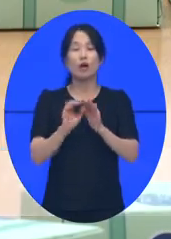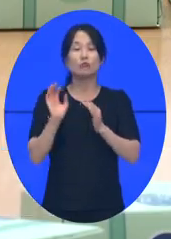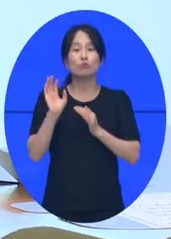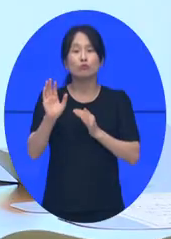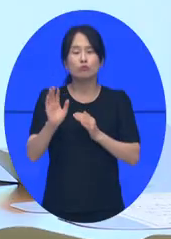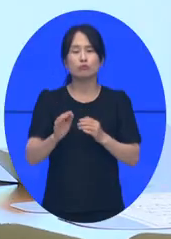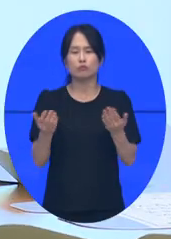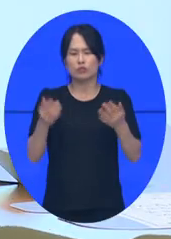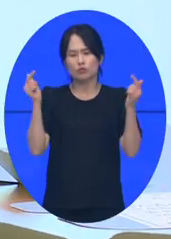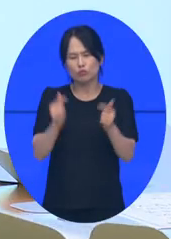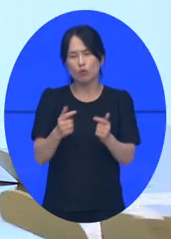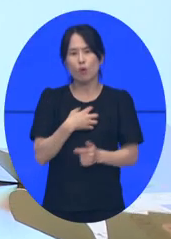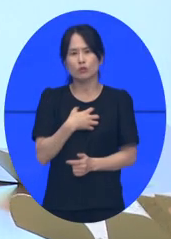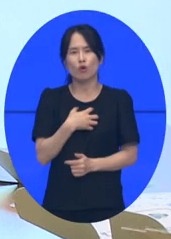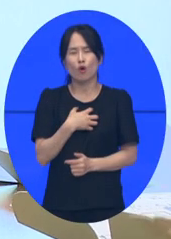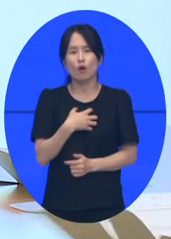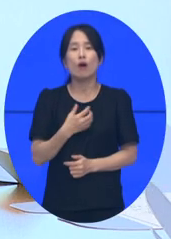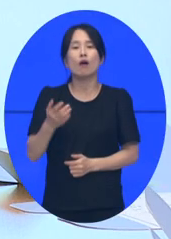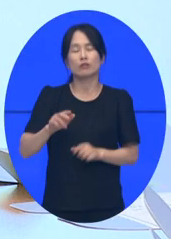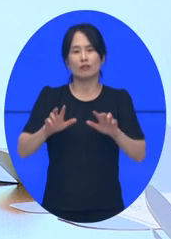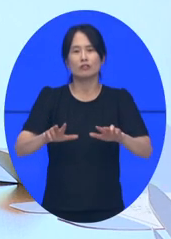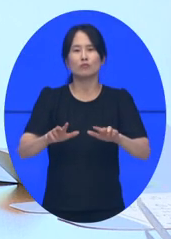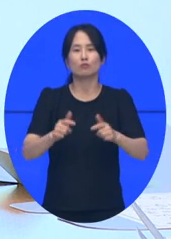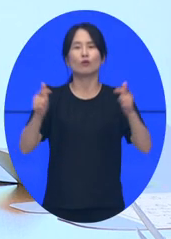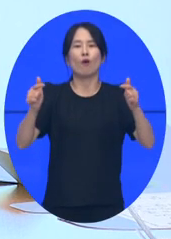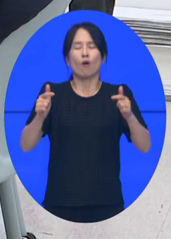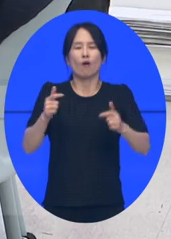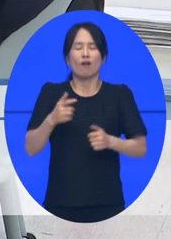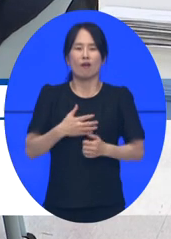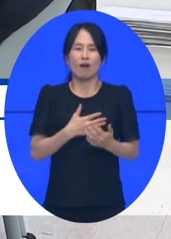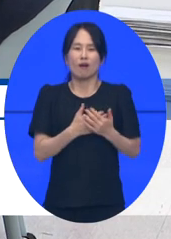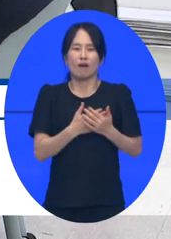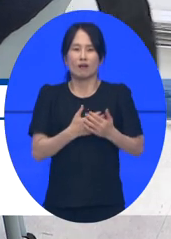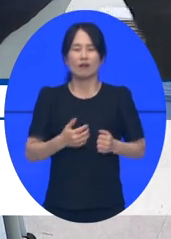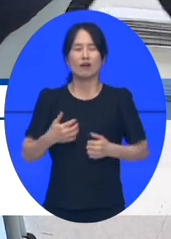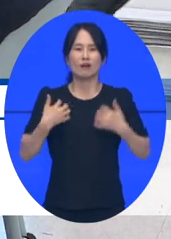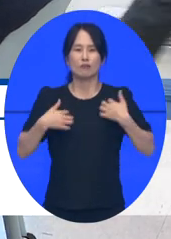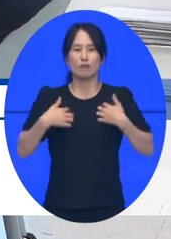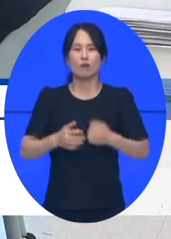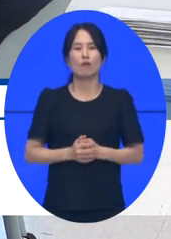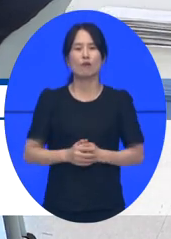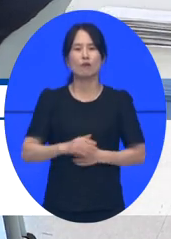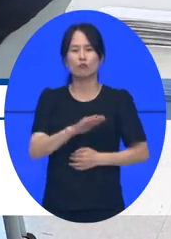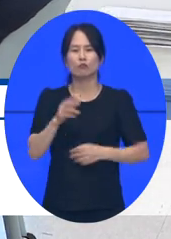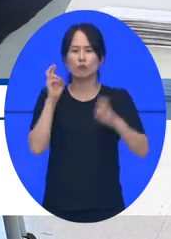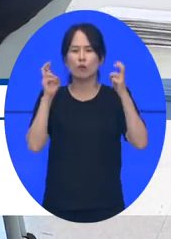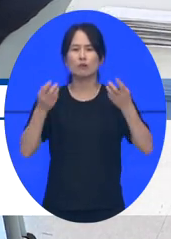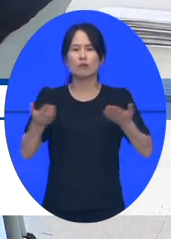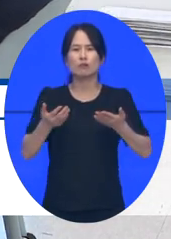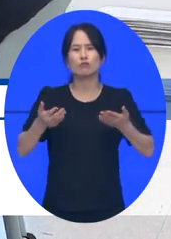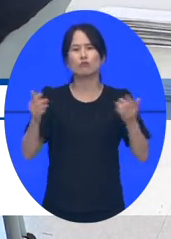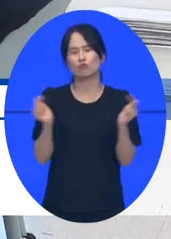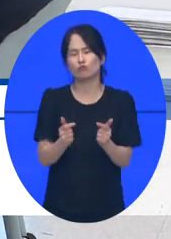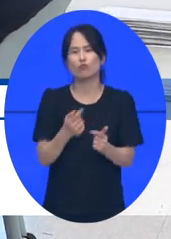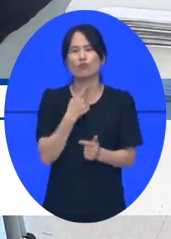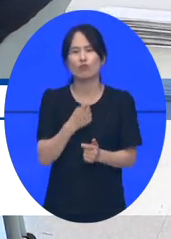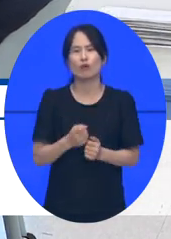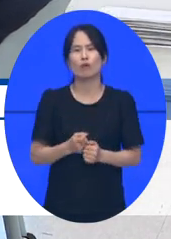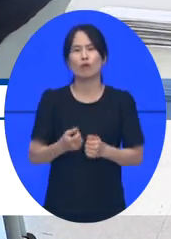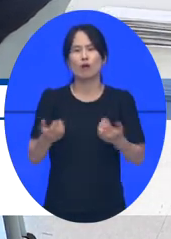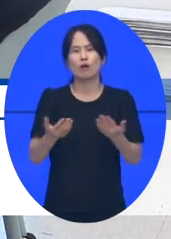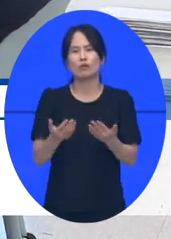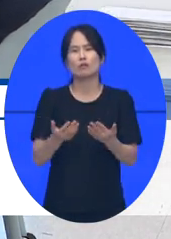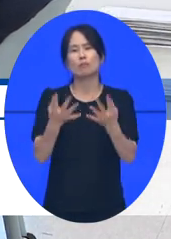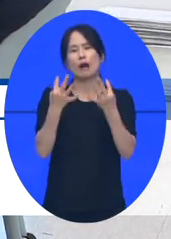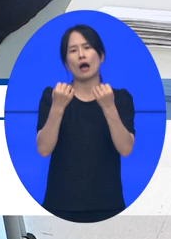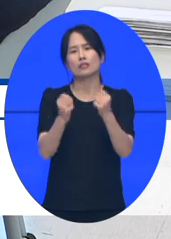거치면서 일거리가 줄어 걱정이었는데 단비가 된 셈입니다. 우리 회사 일거리가 너무 없는데 일거리가